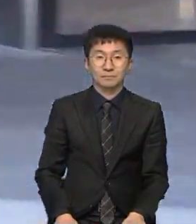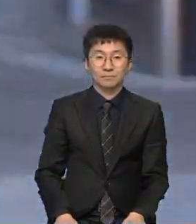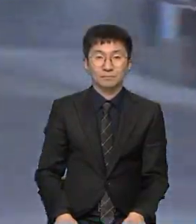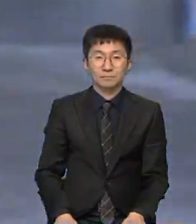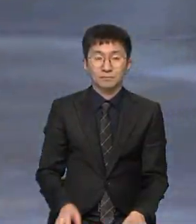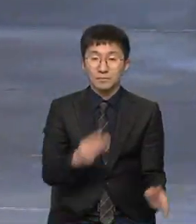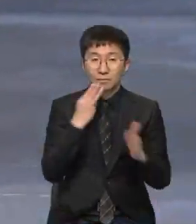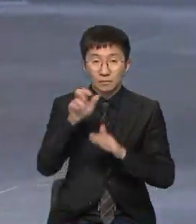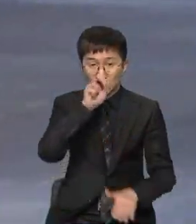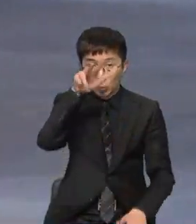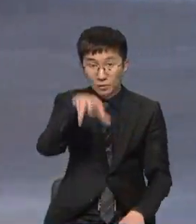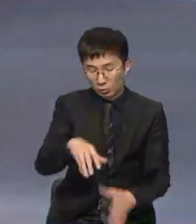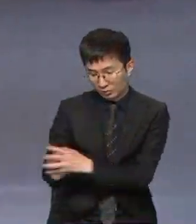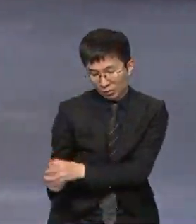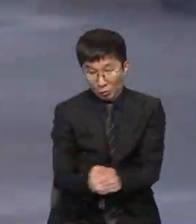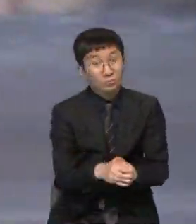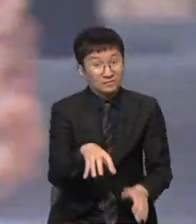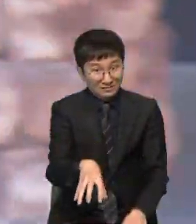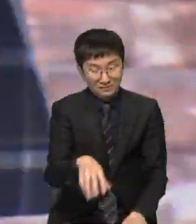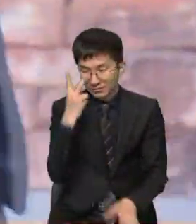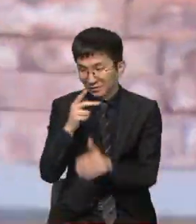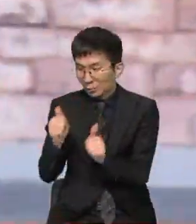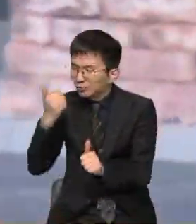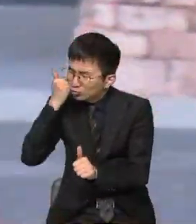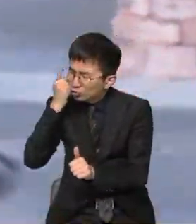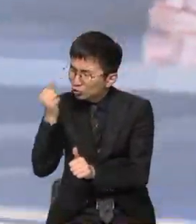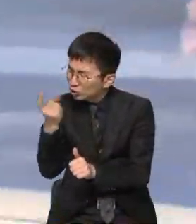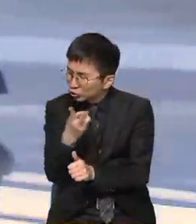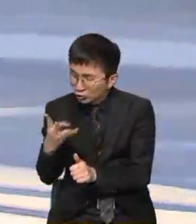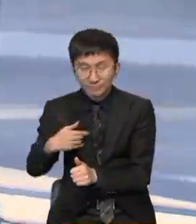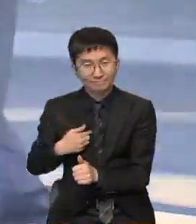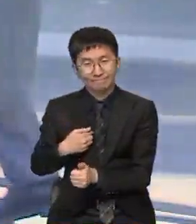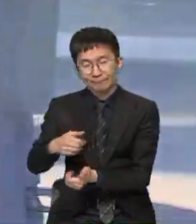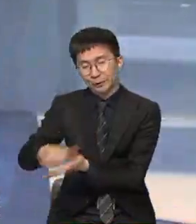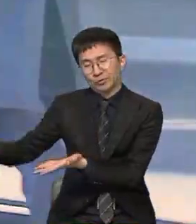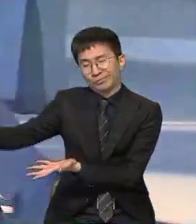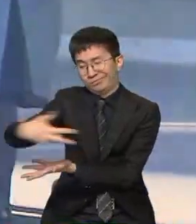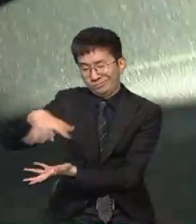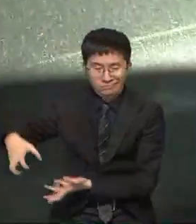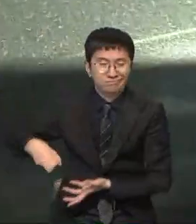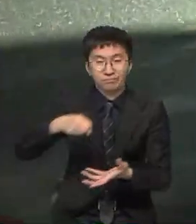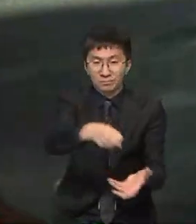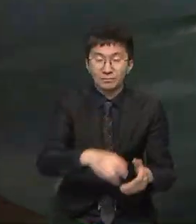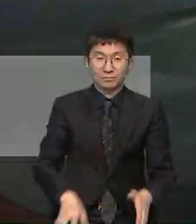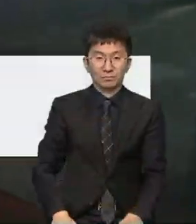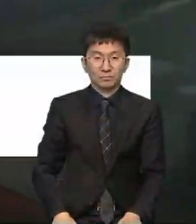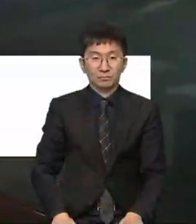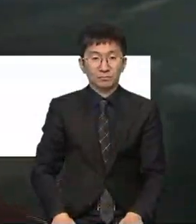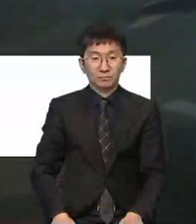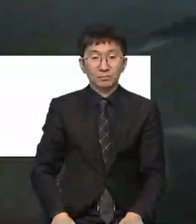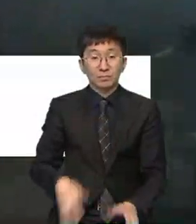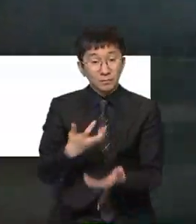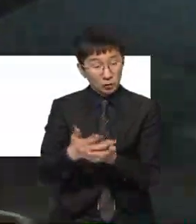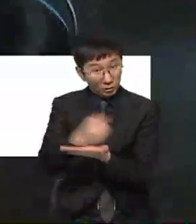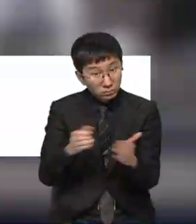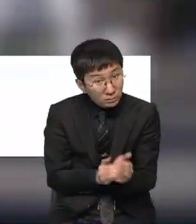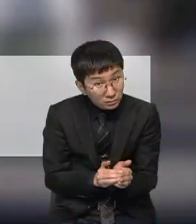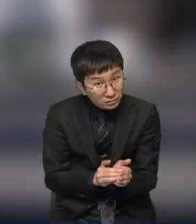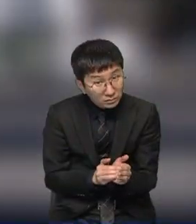경기 용인시 한 골프장에서 검찰 관계자가 압수품이 든 상자를 차량에 싣습니다. 필요한 자료도 다